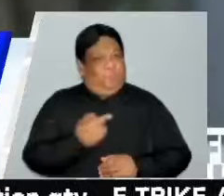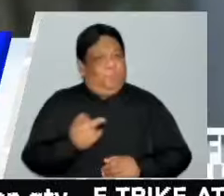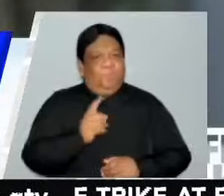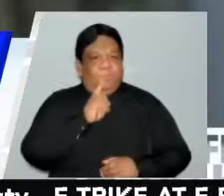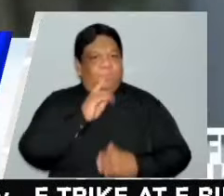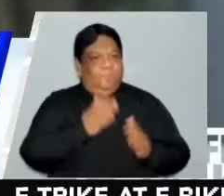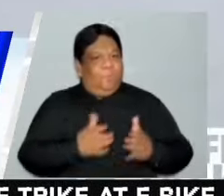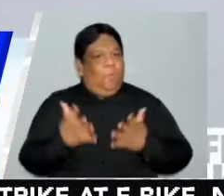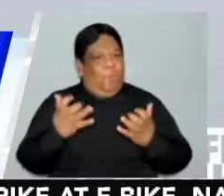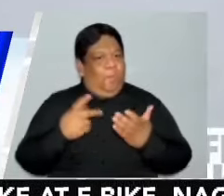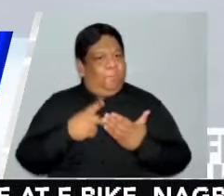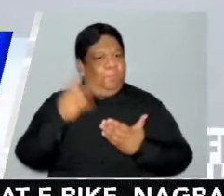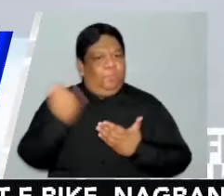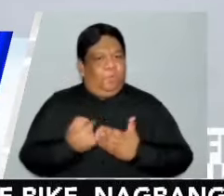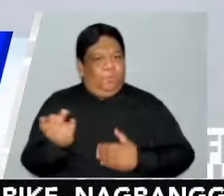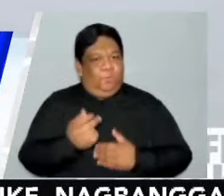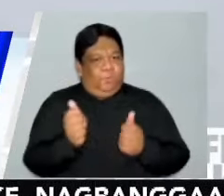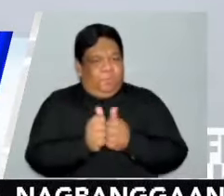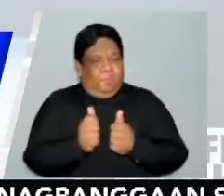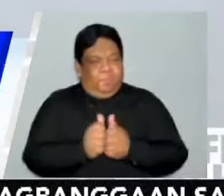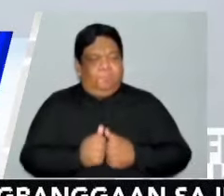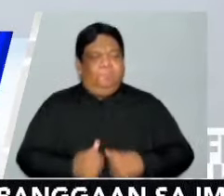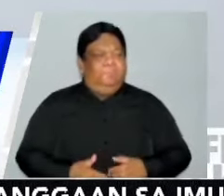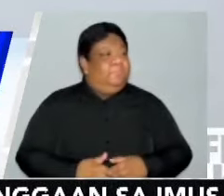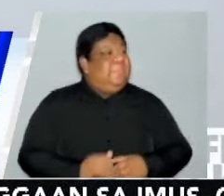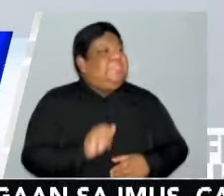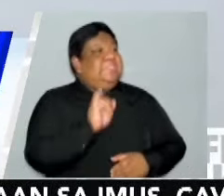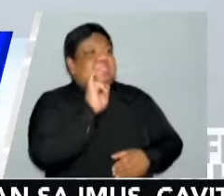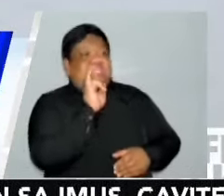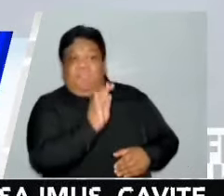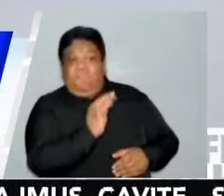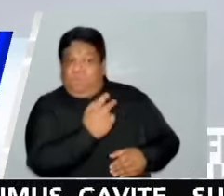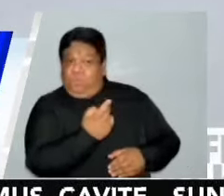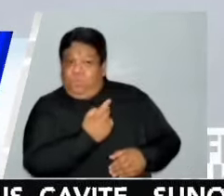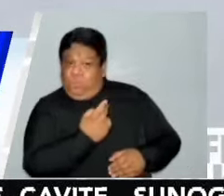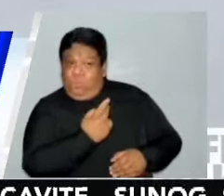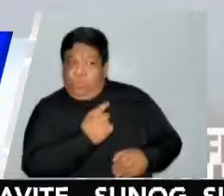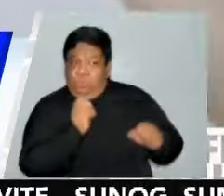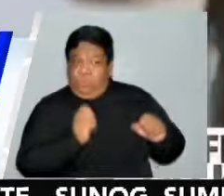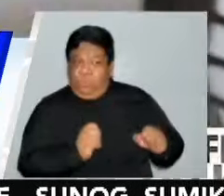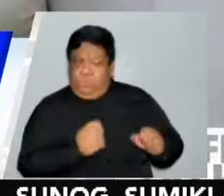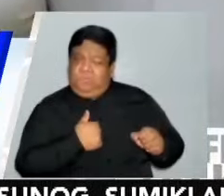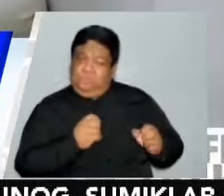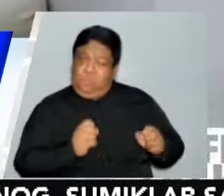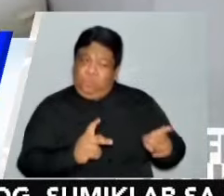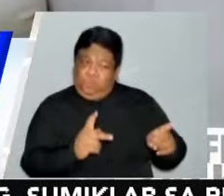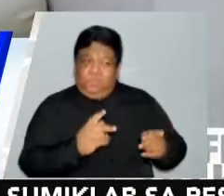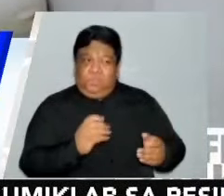together. Kung mabibigyan tayo ng chance or kung mabibigyan ako ng chance na maka-work ka.